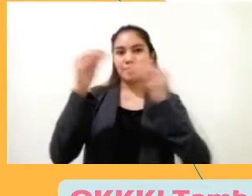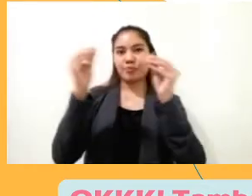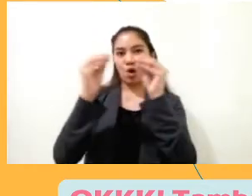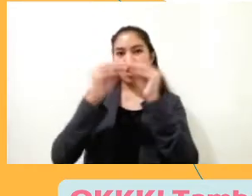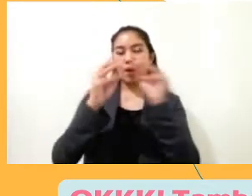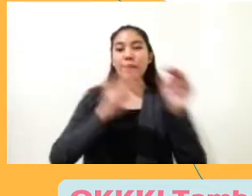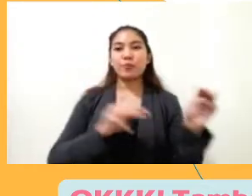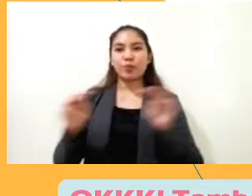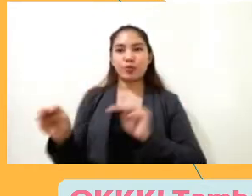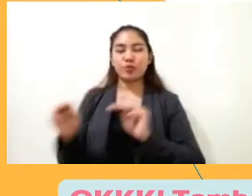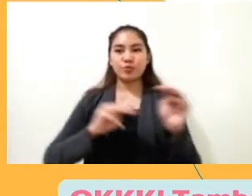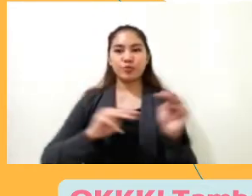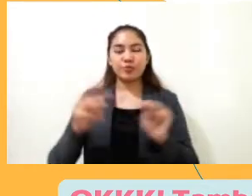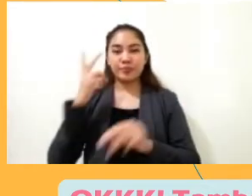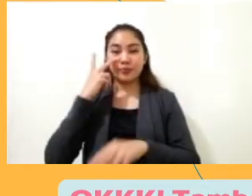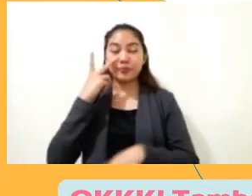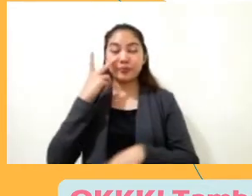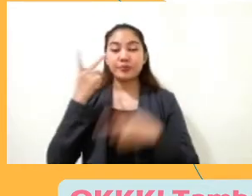natin.